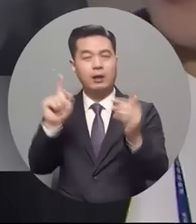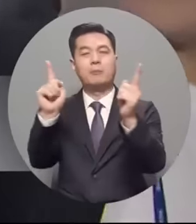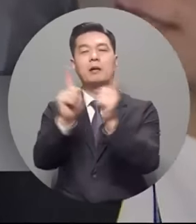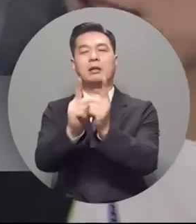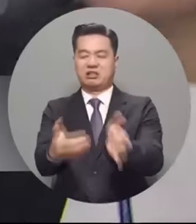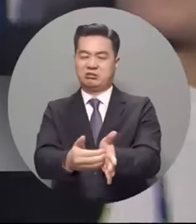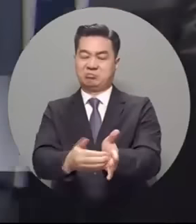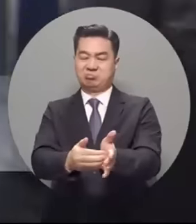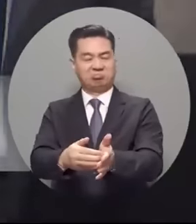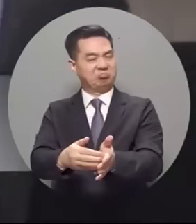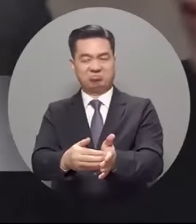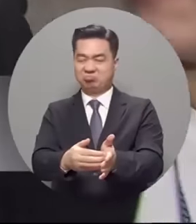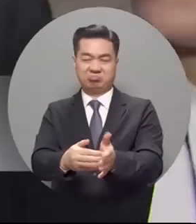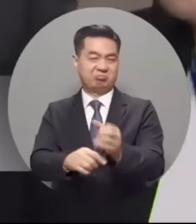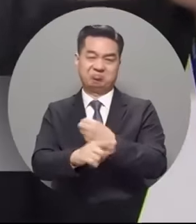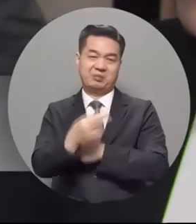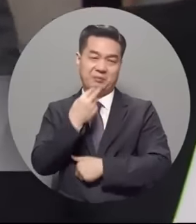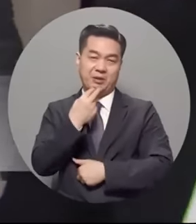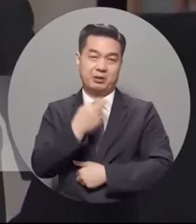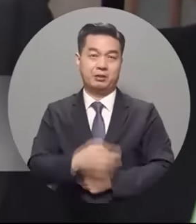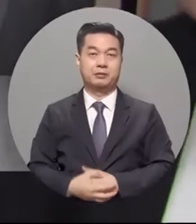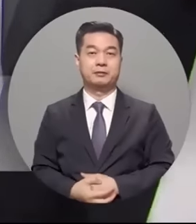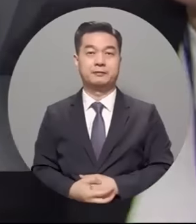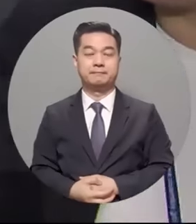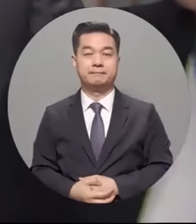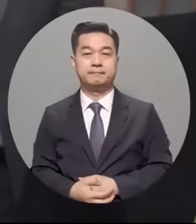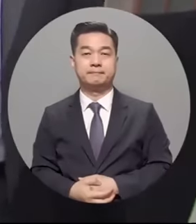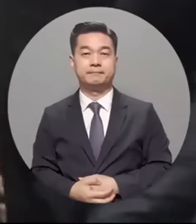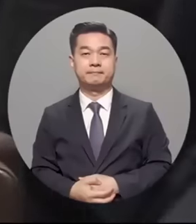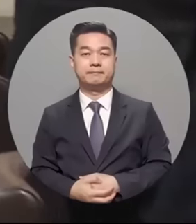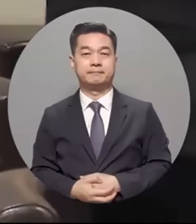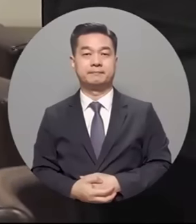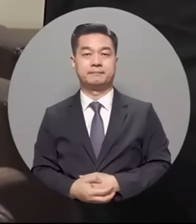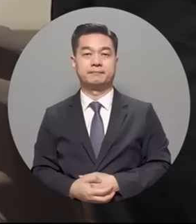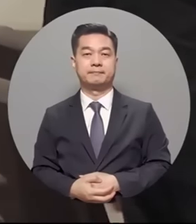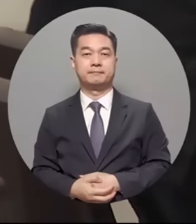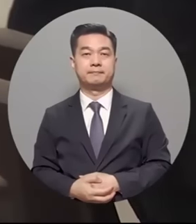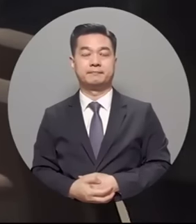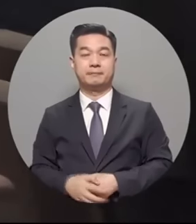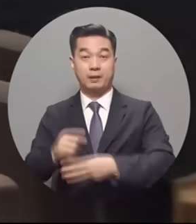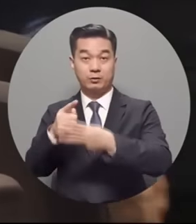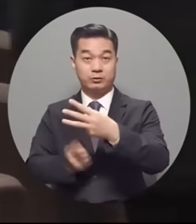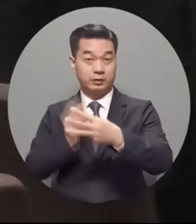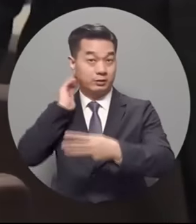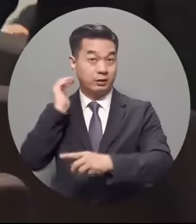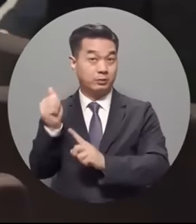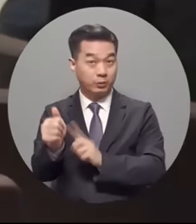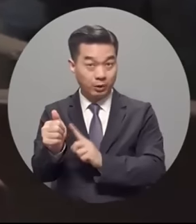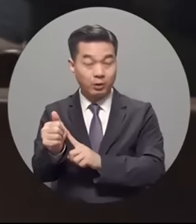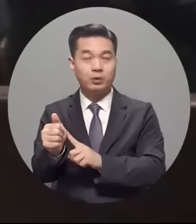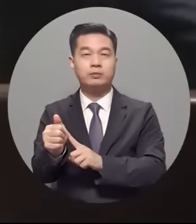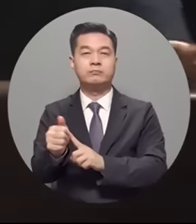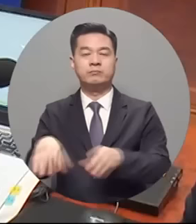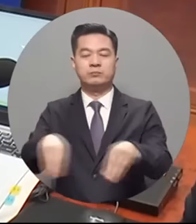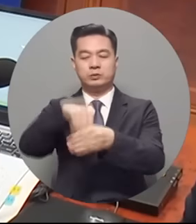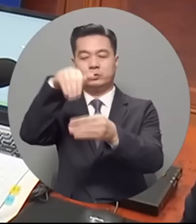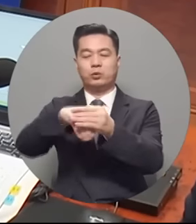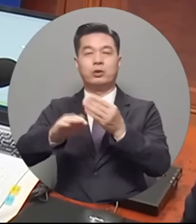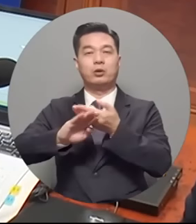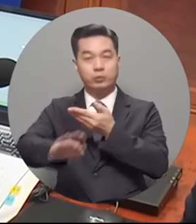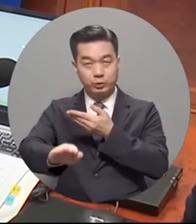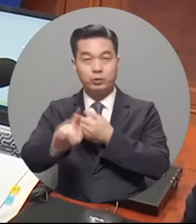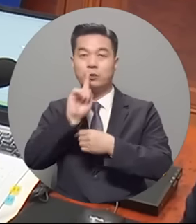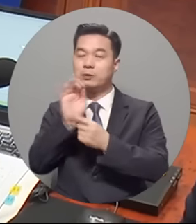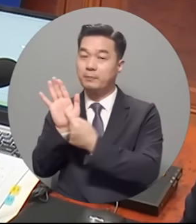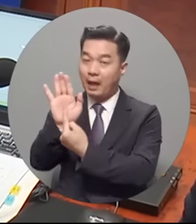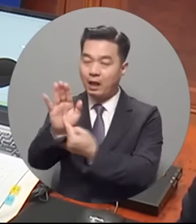위한 만남은 의미가 없다는 입장을 부각시켰습니다. 윤석열 대통령은 총선 후 발언을 통해